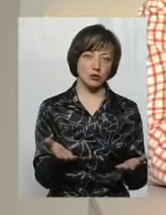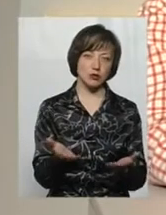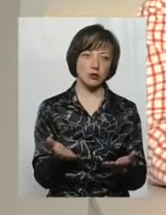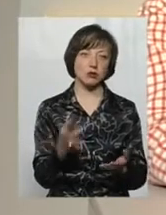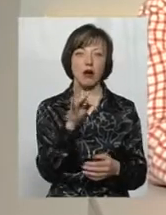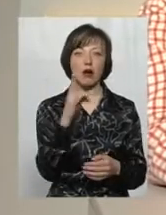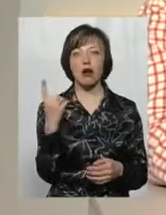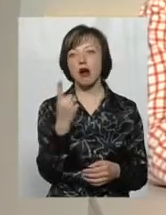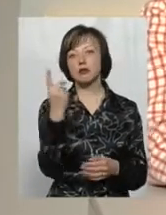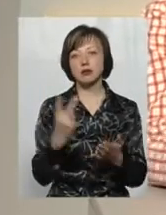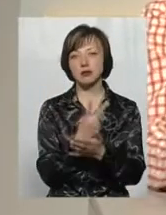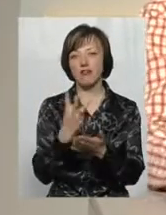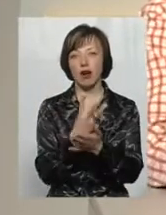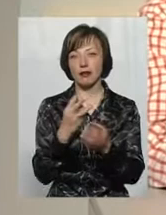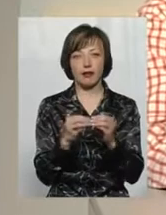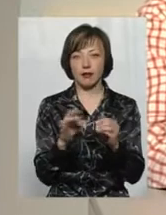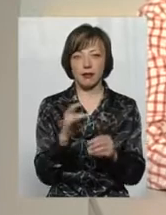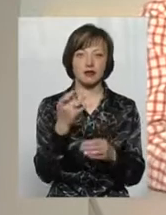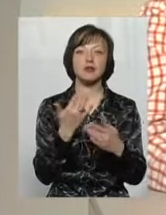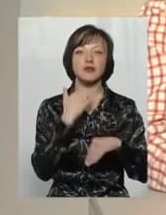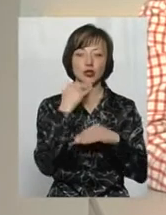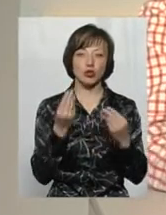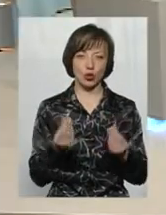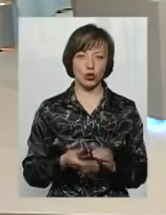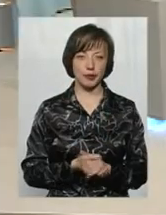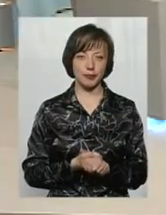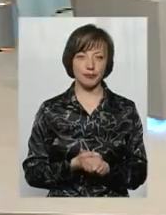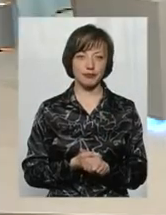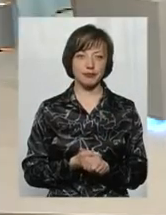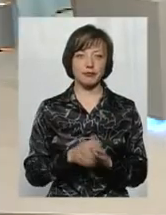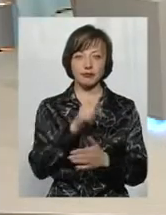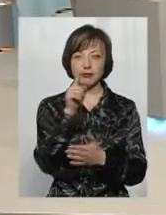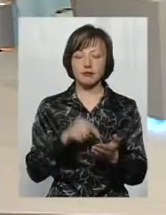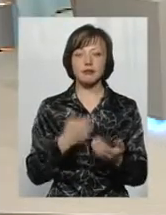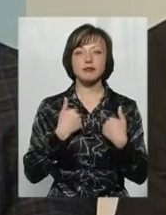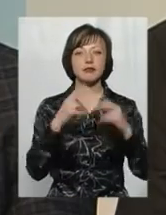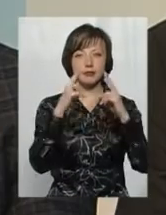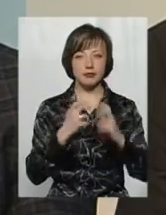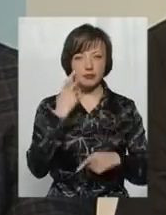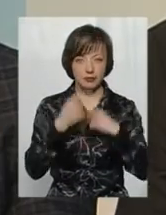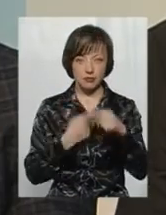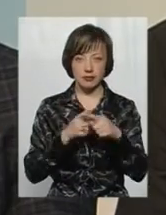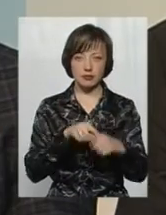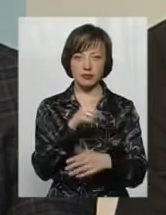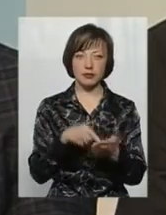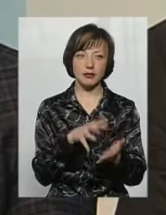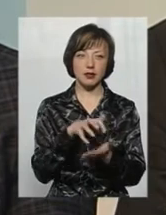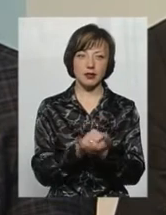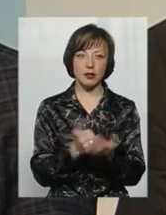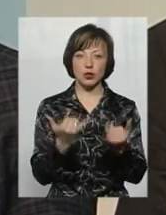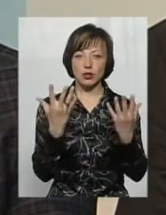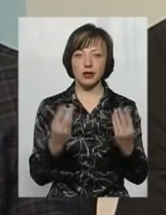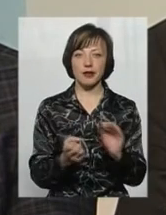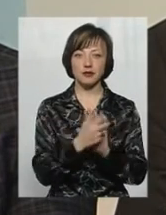поїхати раз, два, три чи 10, наскільки вистачає грошей. Розглядаємо постійно це питання. Більше вам скажу, я вже цією проблематикою займаюся на сьогоднішній